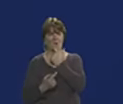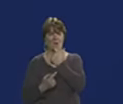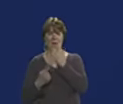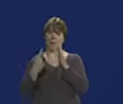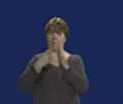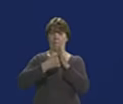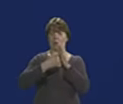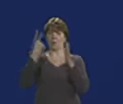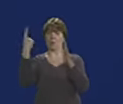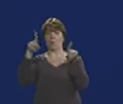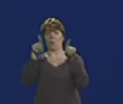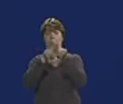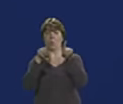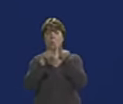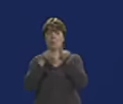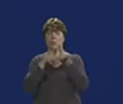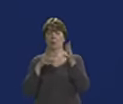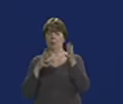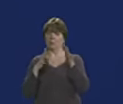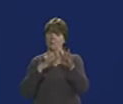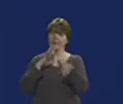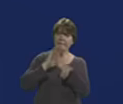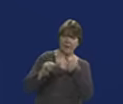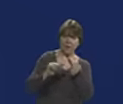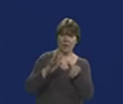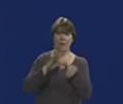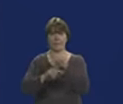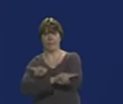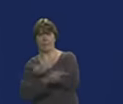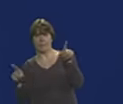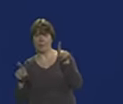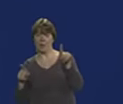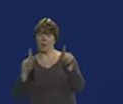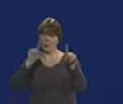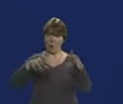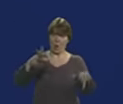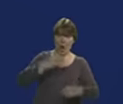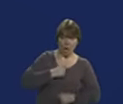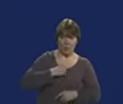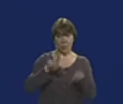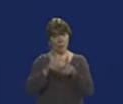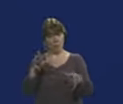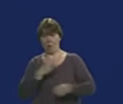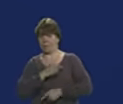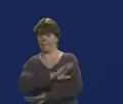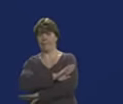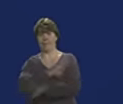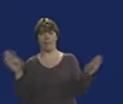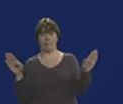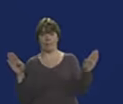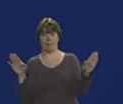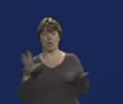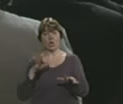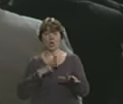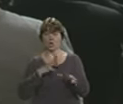La frontière, c'est aussi entre ce qui se fait et ce qui ne se fait pas, entre ce qu'on doit accepter et ce qu'on ne peut pas accepter. Il y a eu